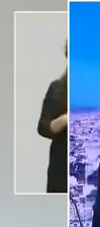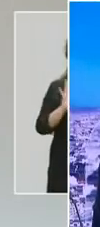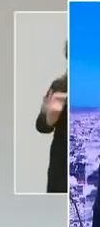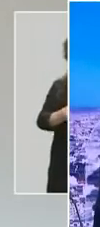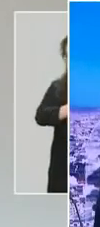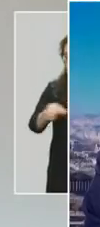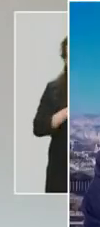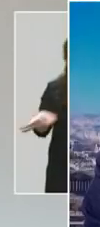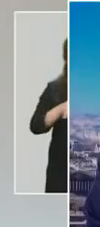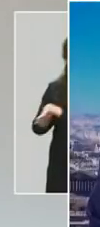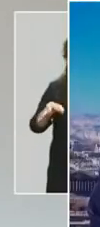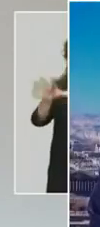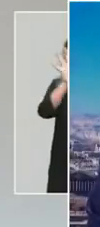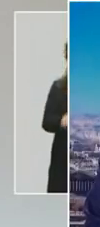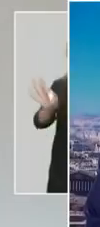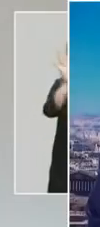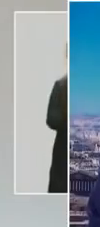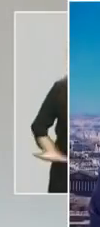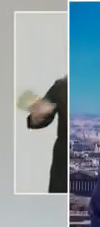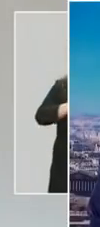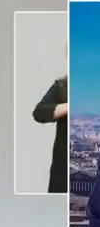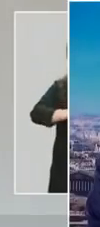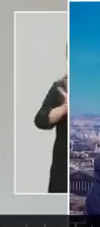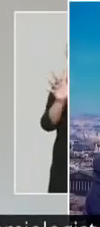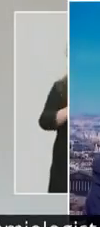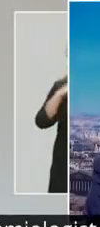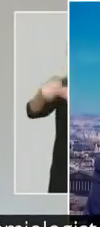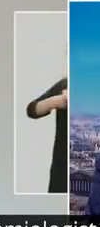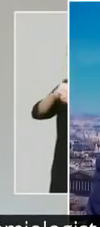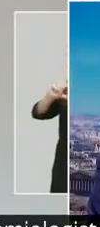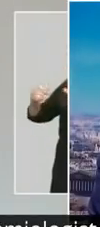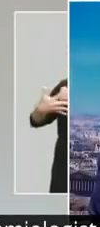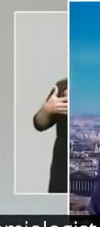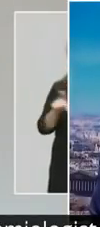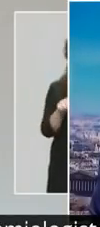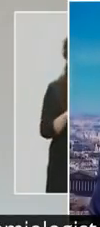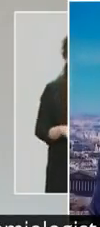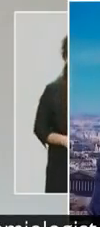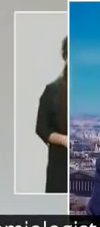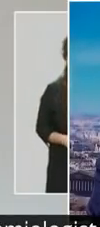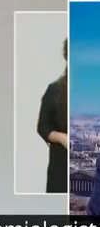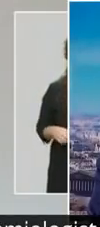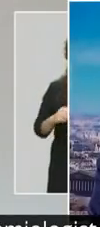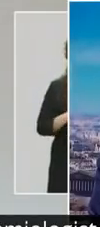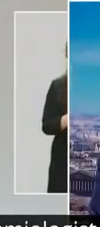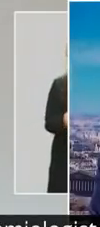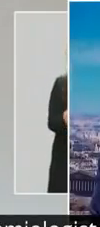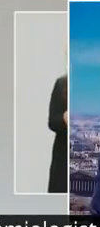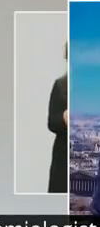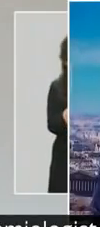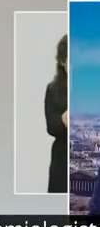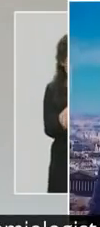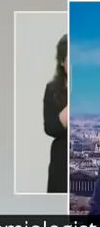troisième dose, va quand même falloir avoir des vaccinodromes. Parce que si on veut être sur le même rythme que ce qu'on avait été pendant l'été, on ne le fera pas, je pense, avec uniquement les médecins de